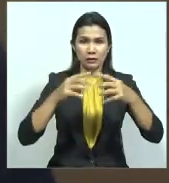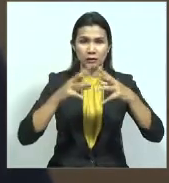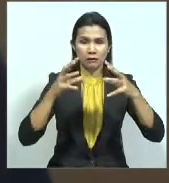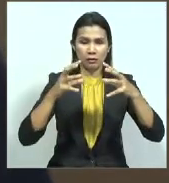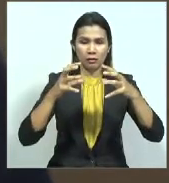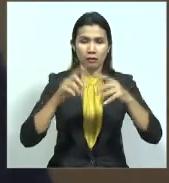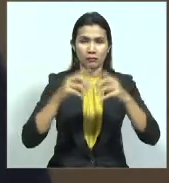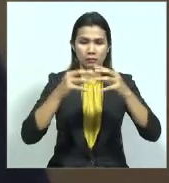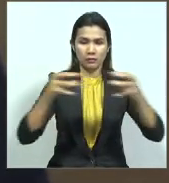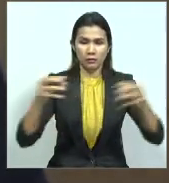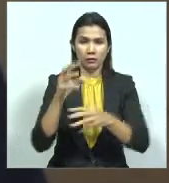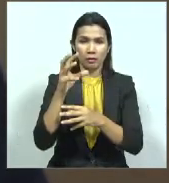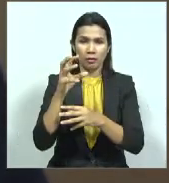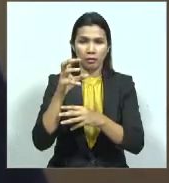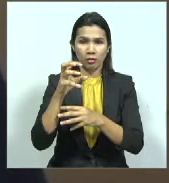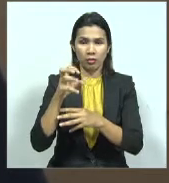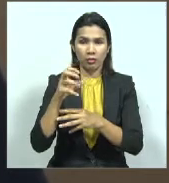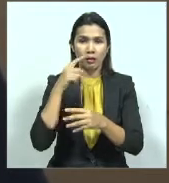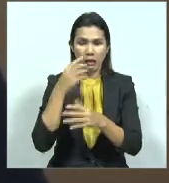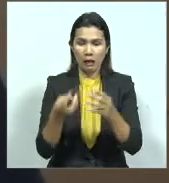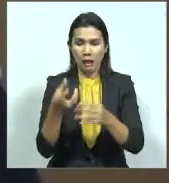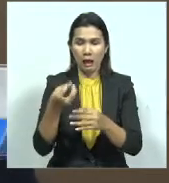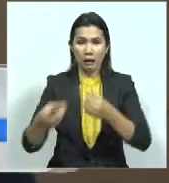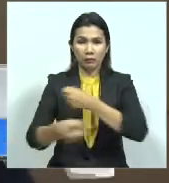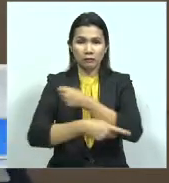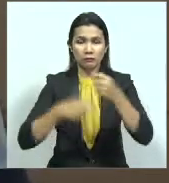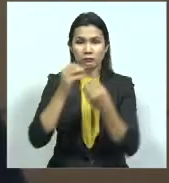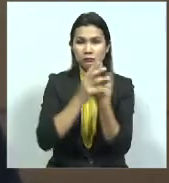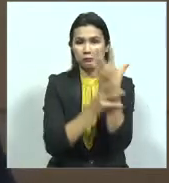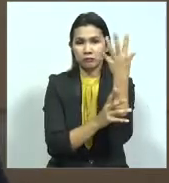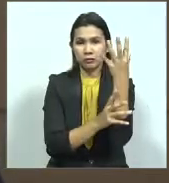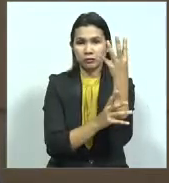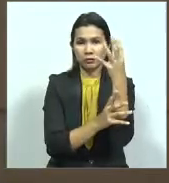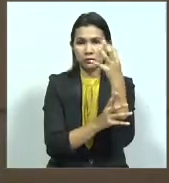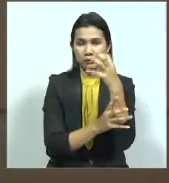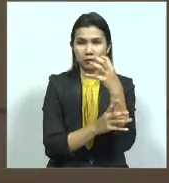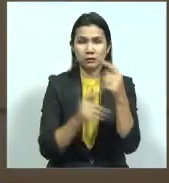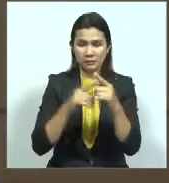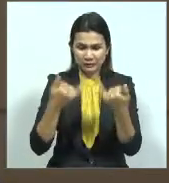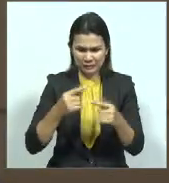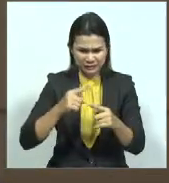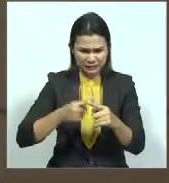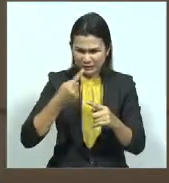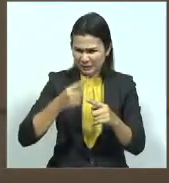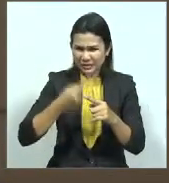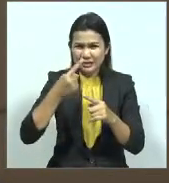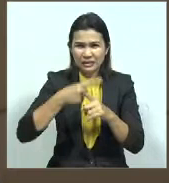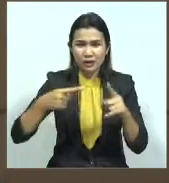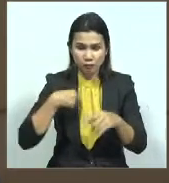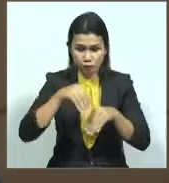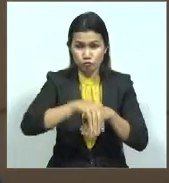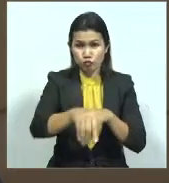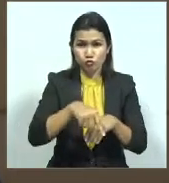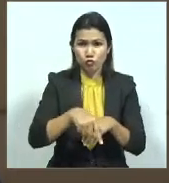าวโพดเหี่ยวแล้วก็ข้าวก็เหี่ยวตอนนี้ก็ข้าวพืชเนี่ยประมาณเดือนกว่าประมาณเดือนครึ่งที่ปลูกไ